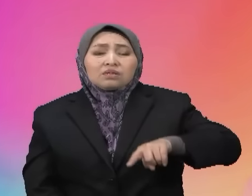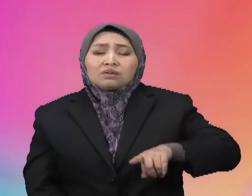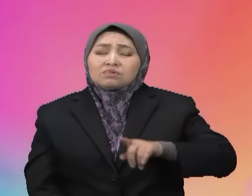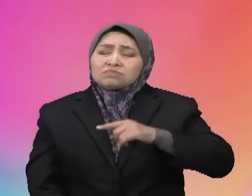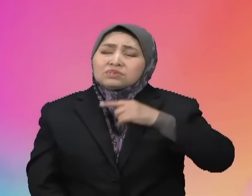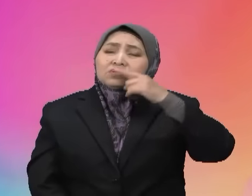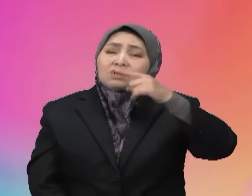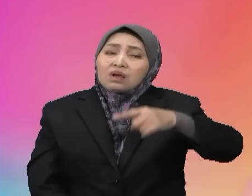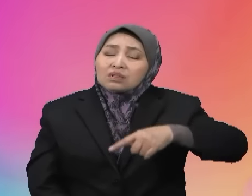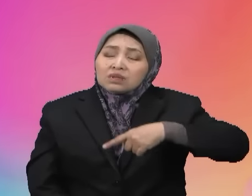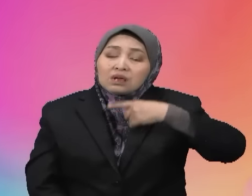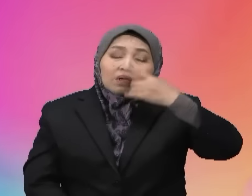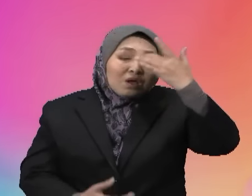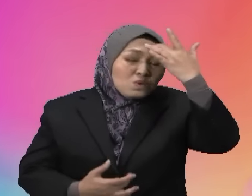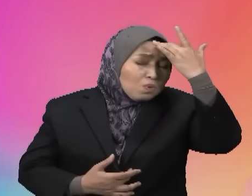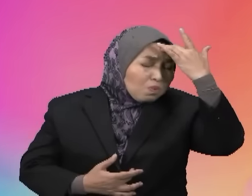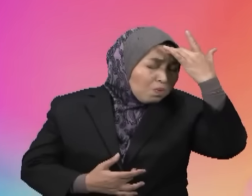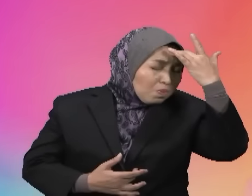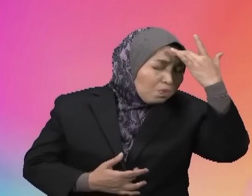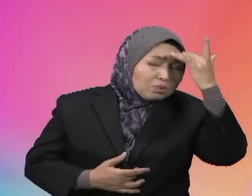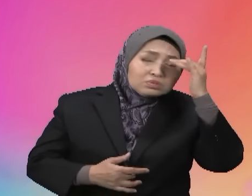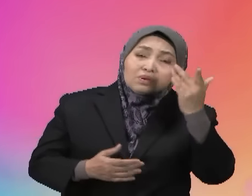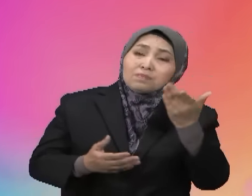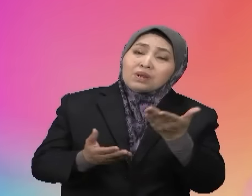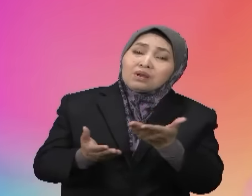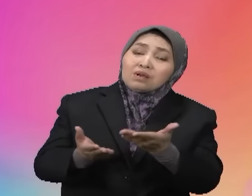Ya'tadhiruna ilaikum idza